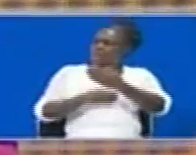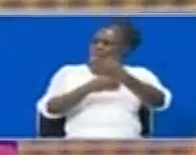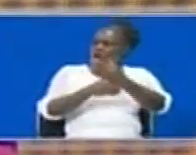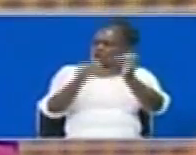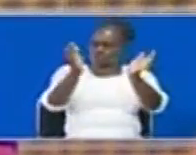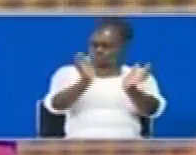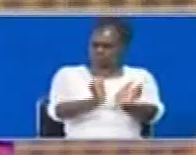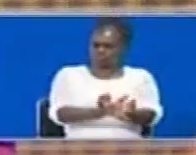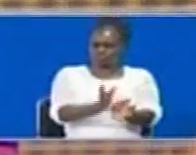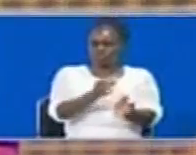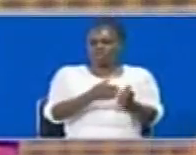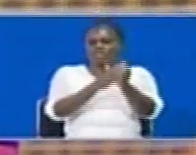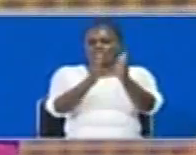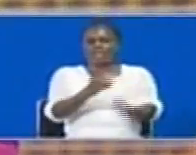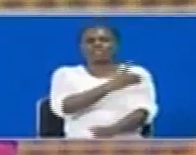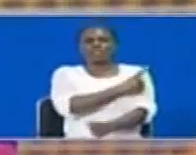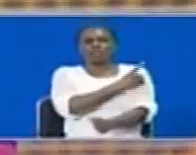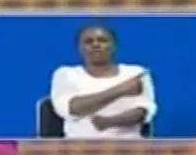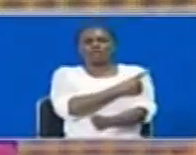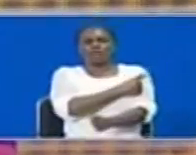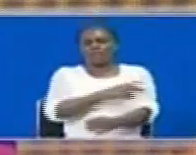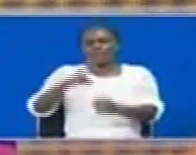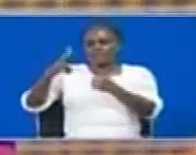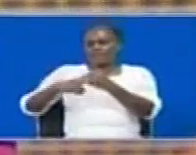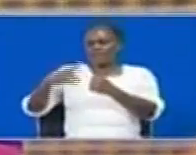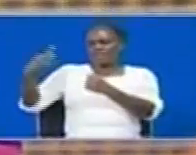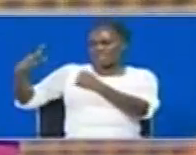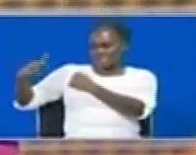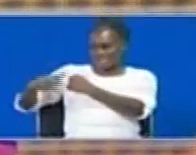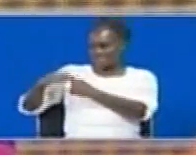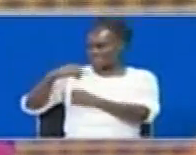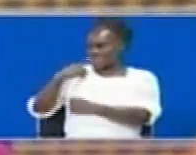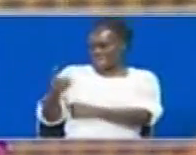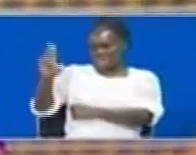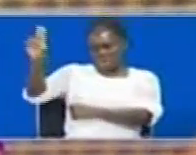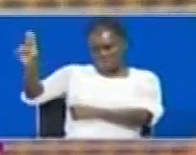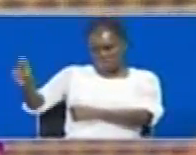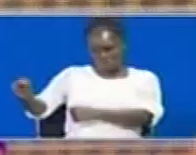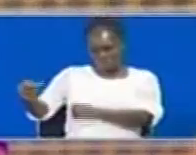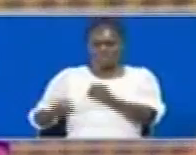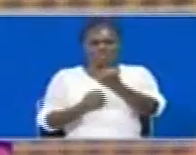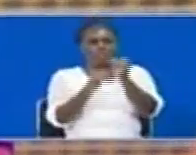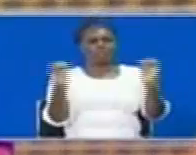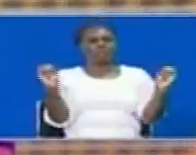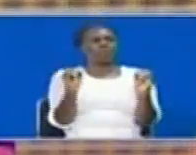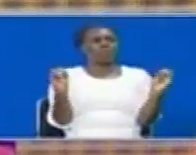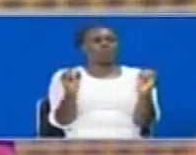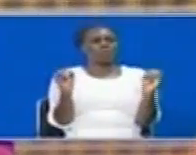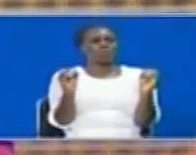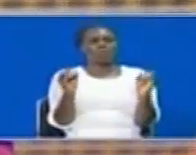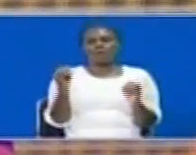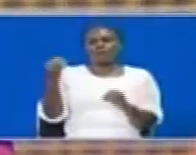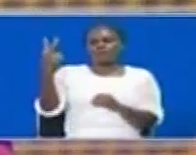mkono kufungwa kwa viongozi wa madaktari? 78% wamesema la, hawaungi mkono kufungwa kwa madaktari.